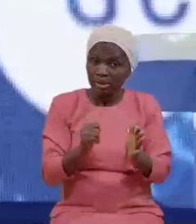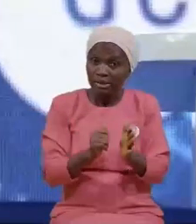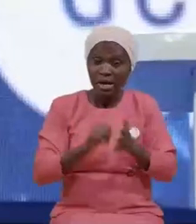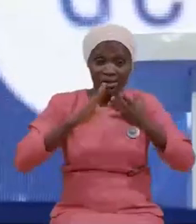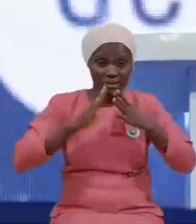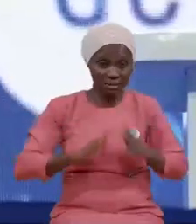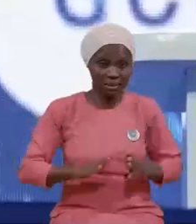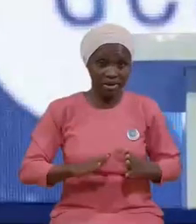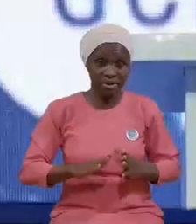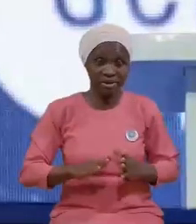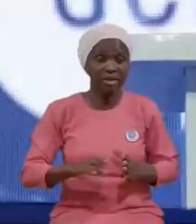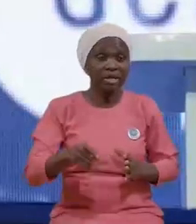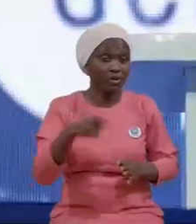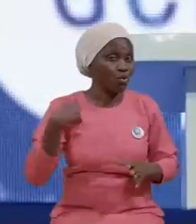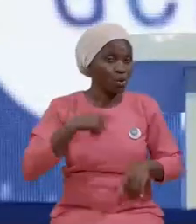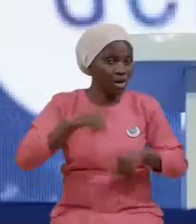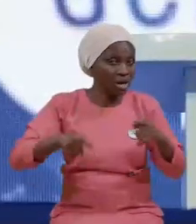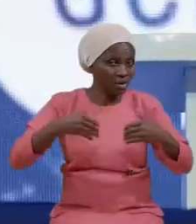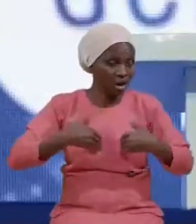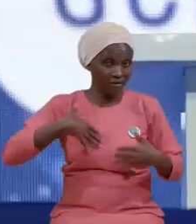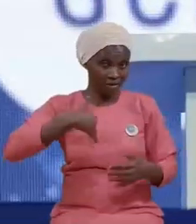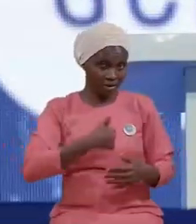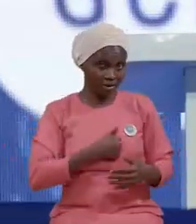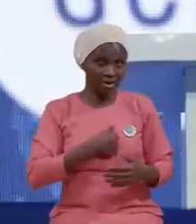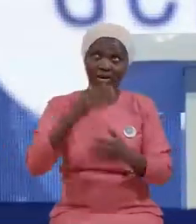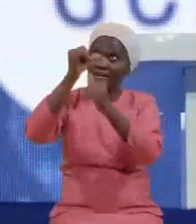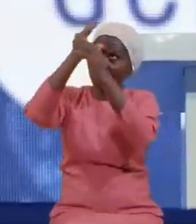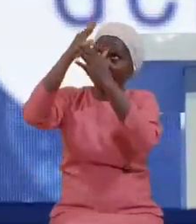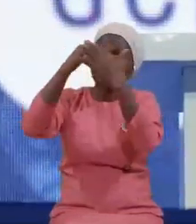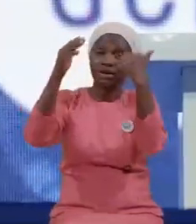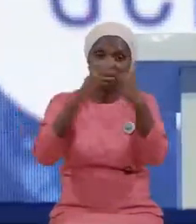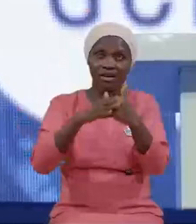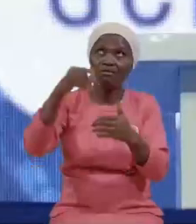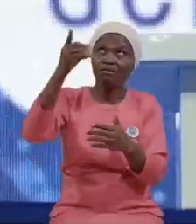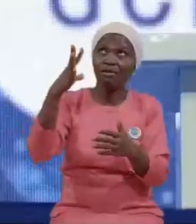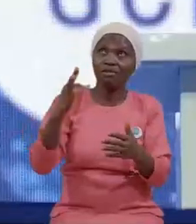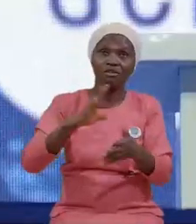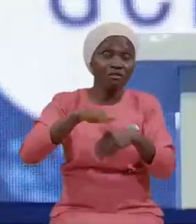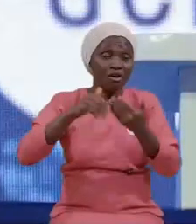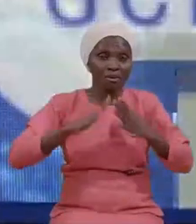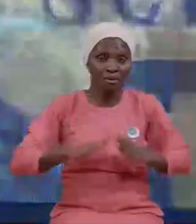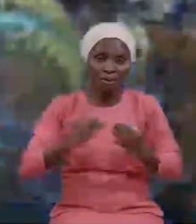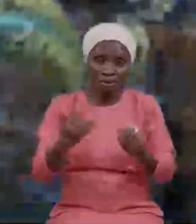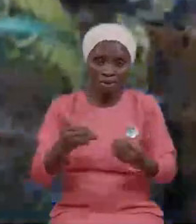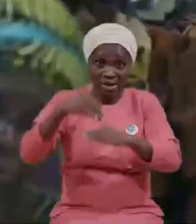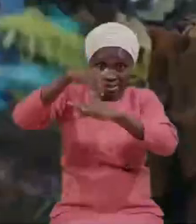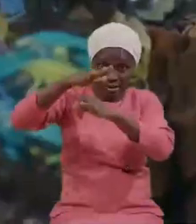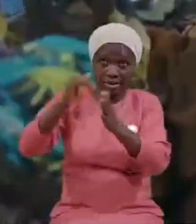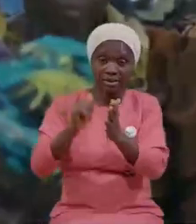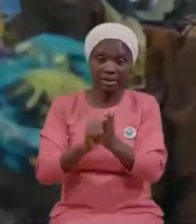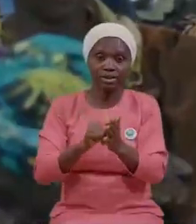Cette paix que nous ne pouvons pas avoir de nous-mêmes, Dieu, le Père Céleste, le Dieu de toute paix, va l'envoyer